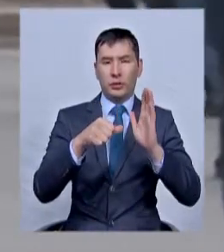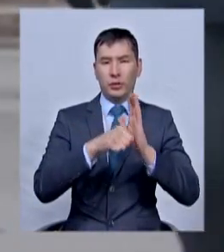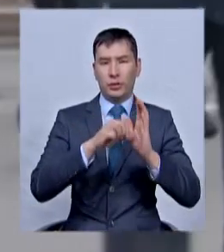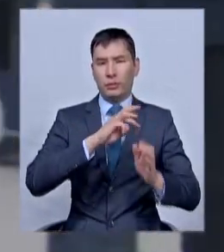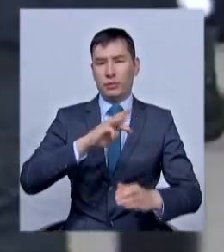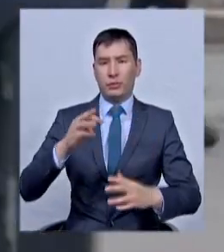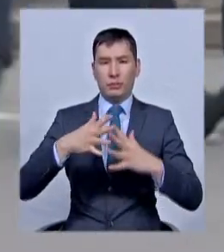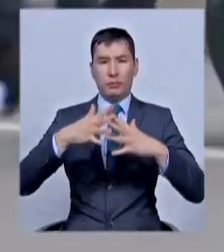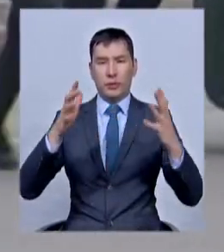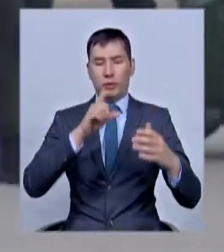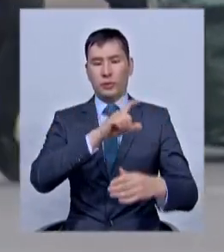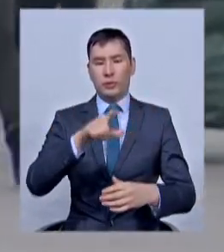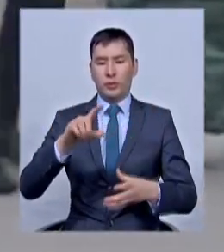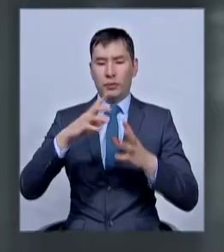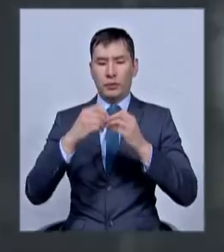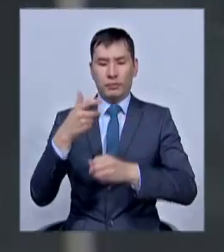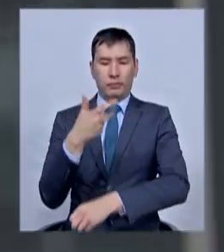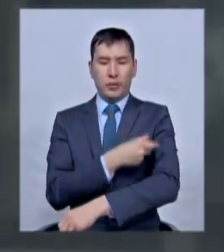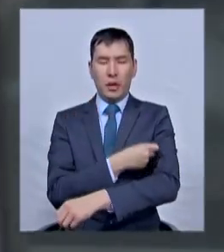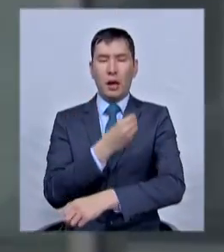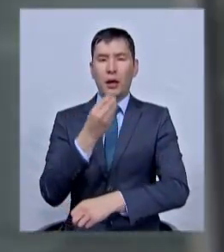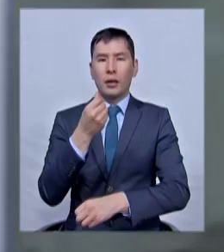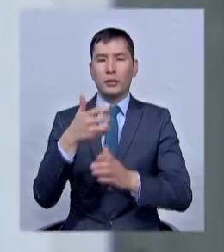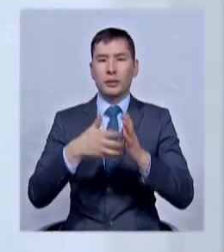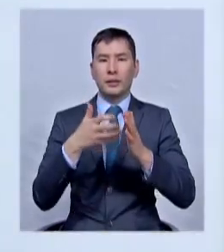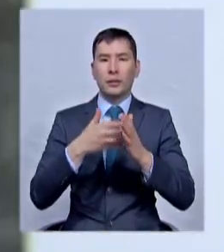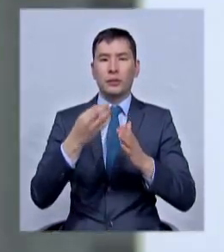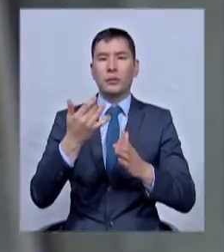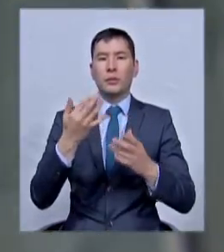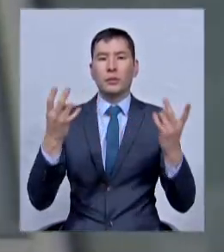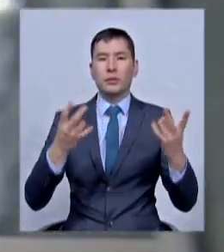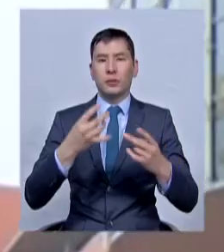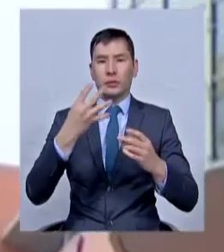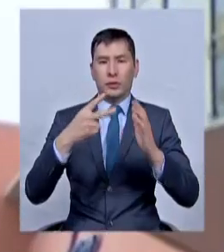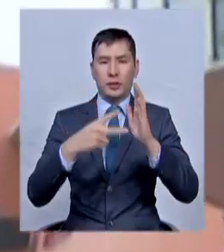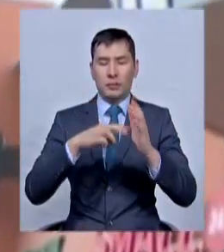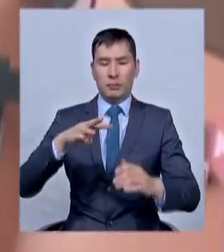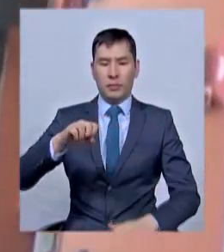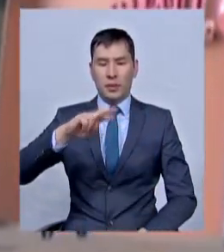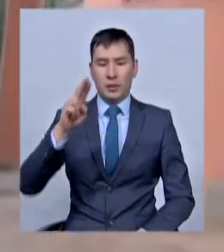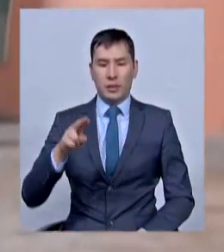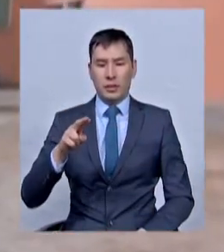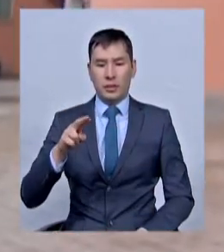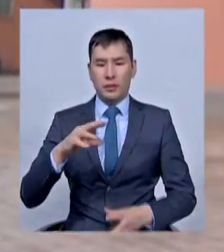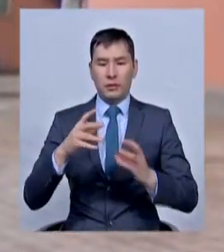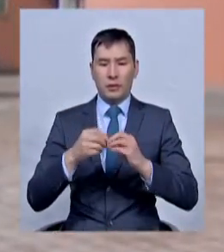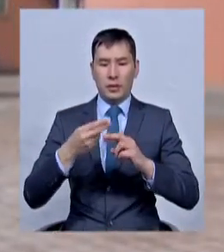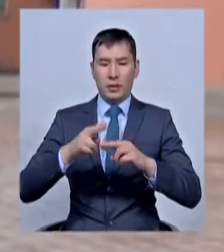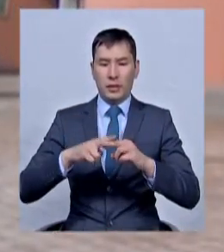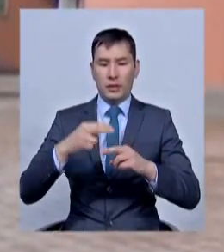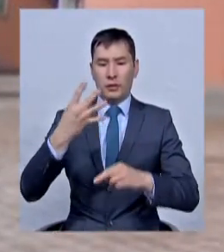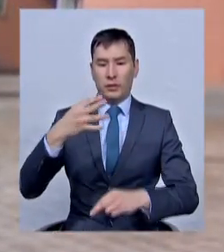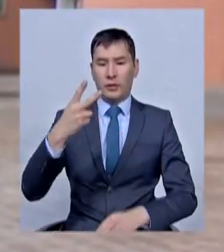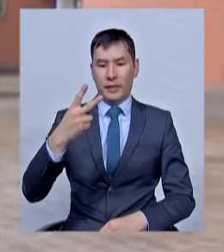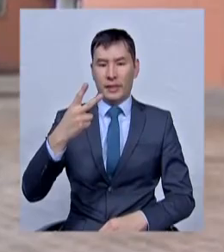резервінен 47 миллиард теңге қажет деп отыр. Сонымен қатар ол әлемде клиникалық сынақтан өтіп жатқан 42 вакцинаның 5-і